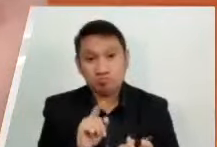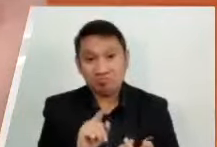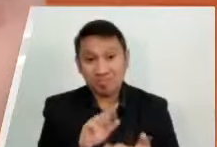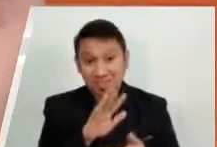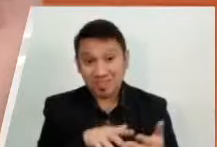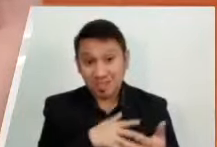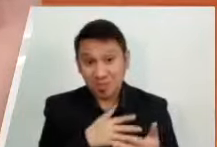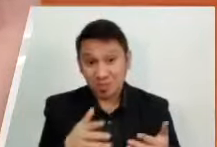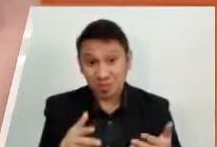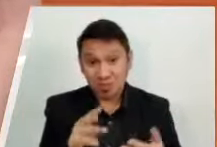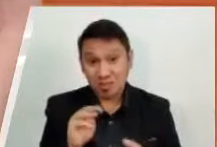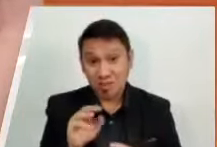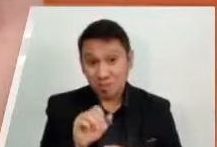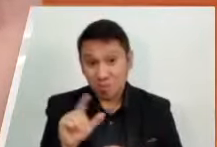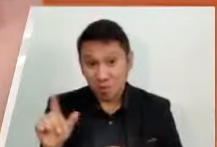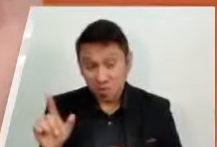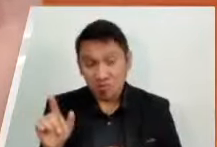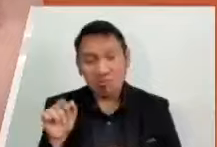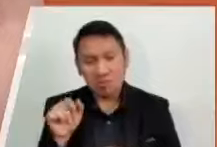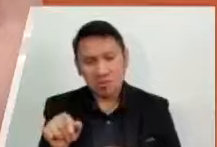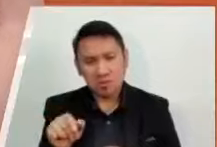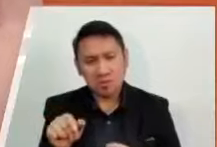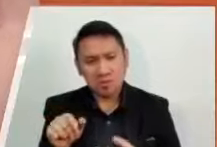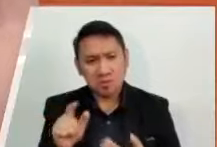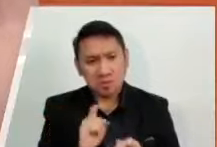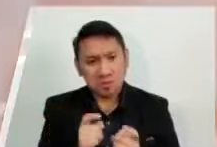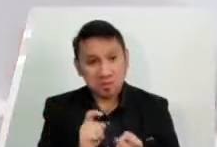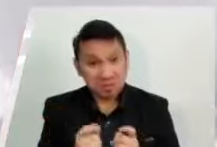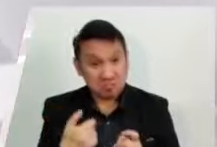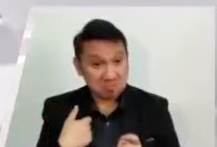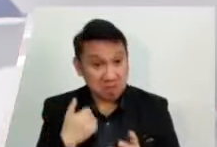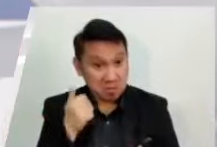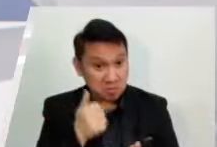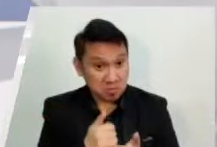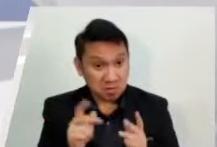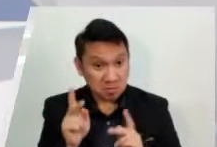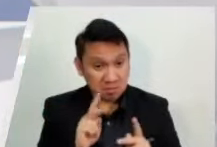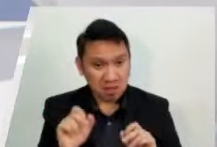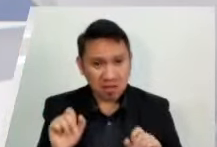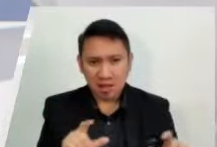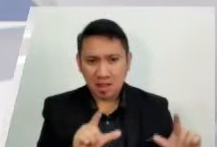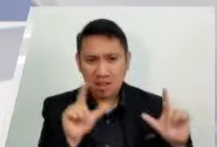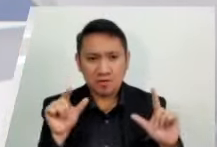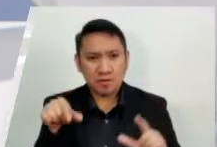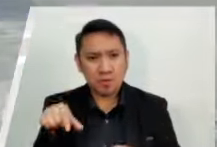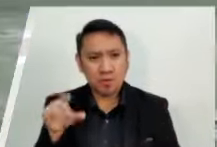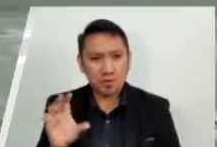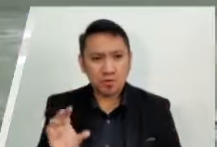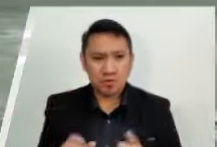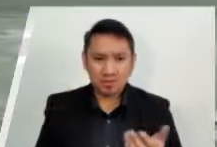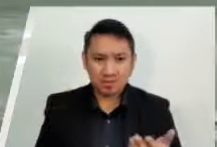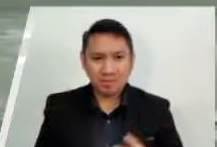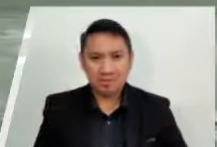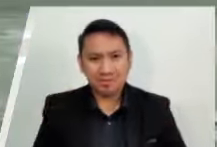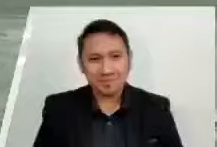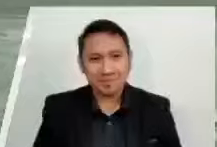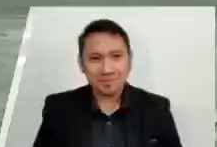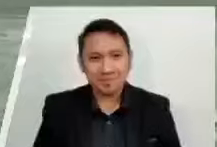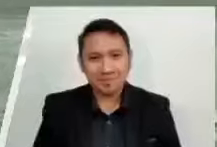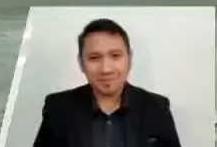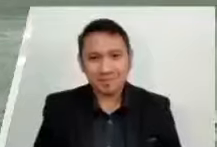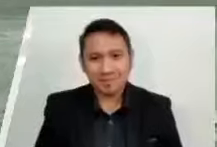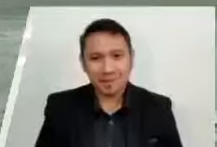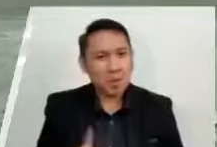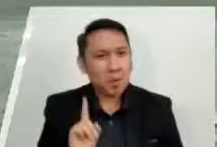Approve kaya ito sa ilang kababayan natin. Live mula sa Quezon City, ngayon ang balita si Bam Alegre. Bam, ang sabi ng mga nakausap